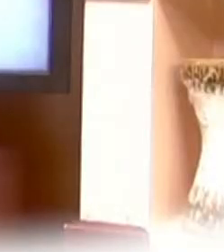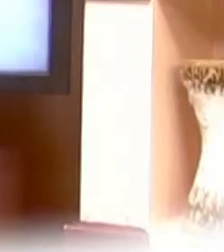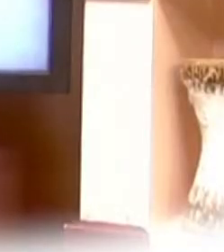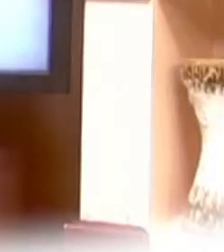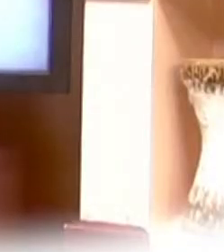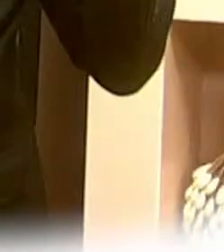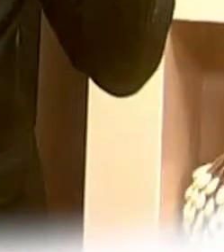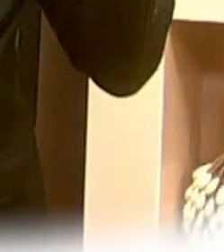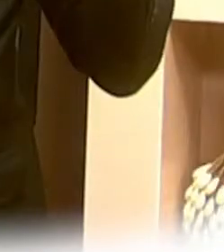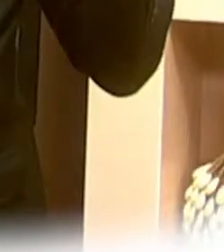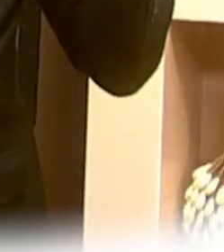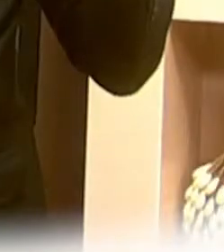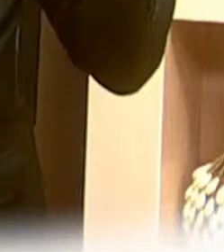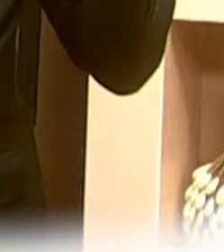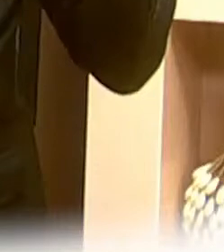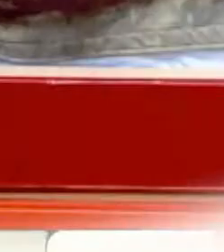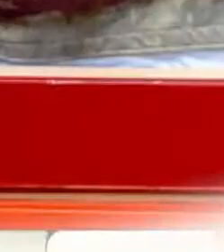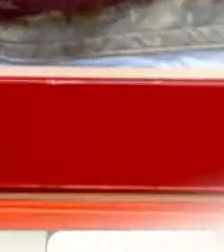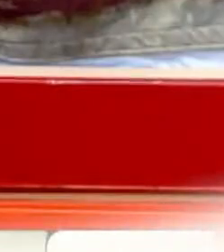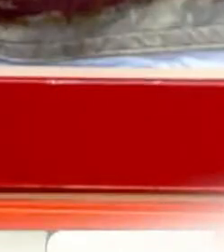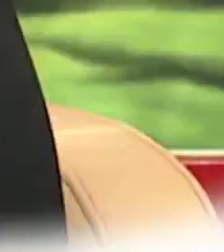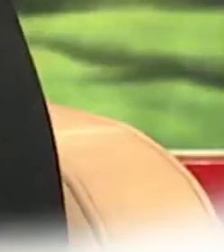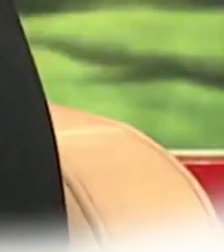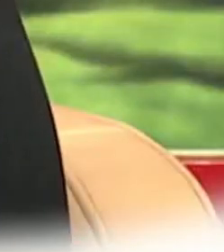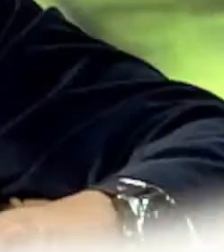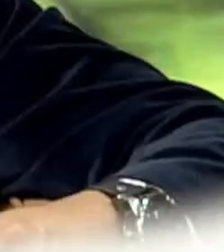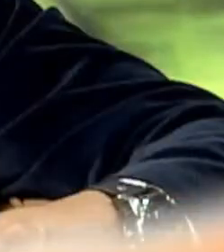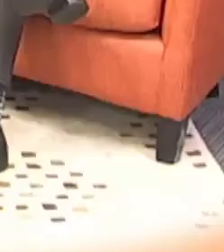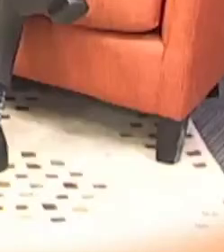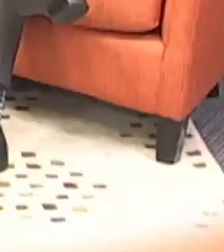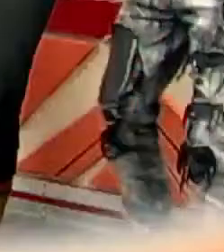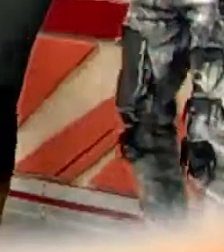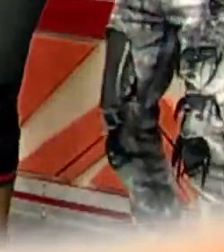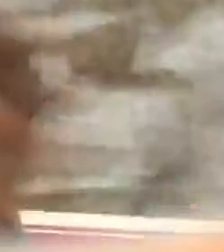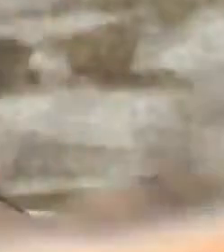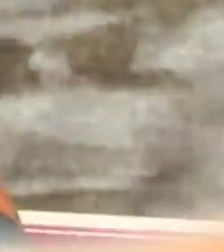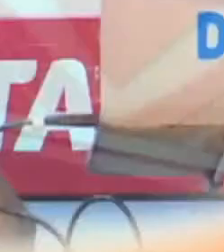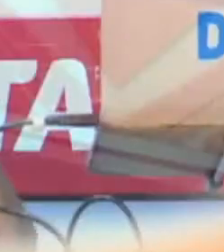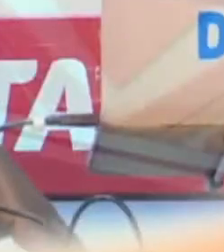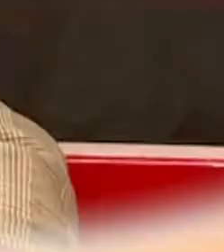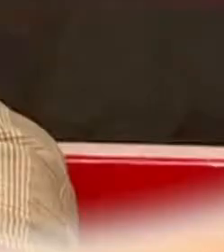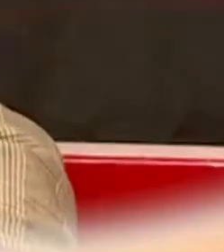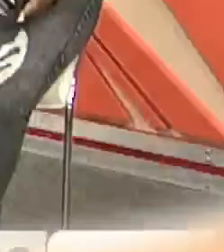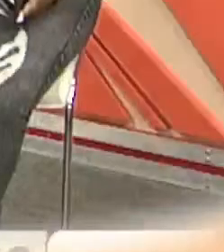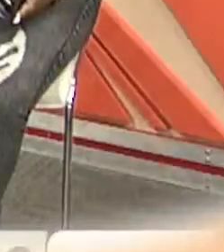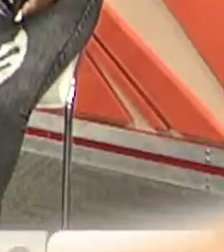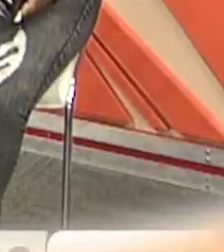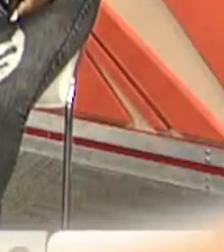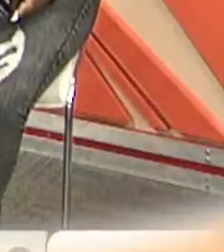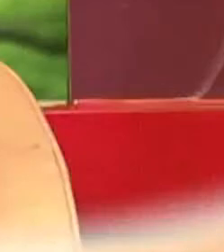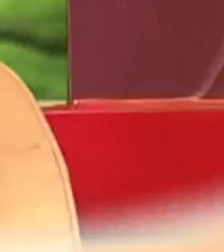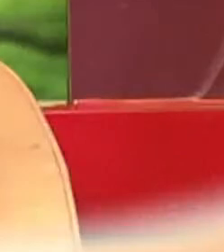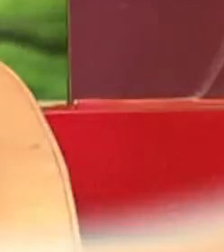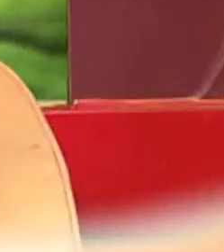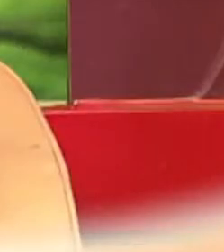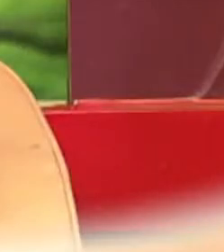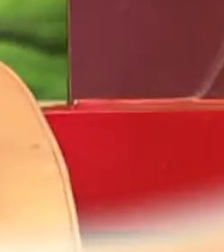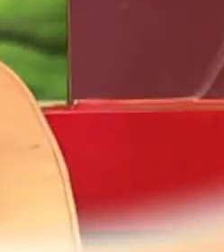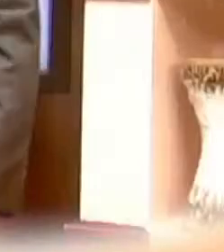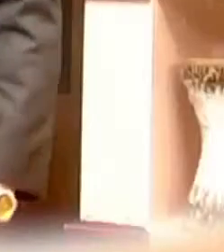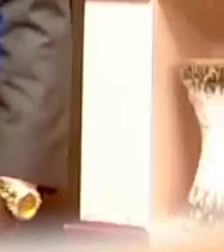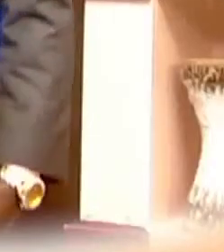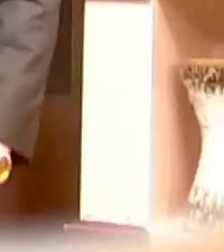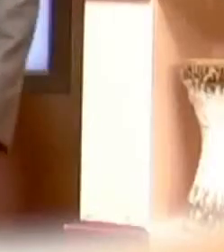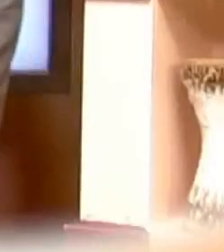tucemanie rikiratha o mwambiririo nginyagia wa gatano kuma riũa rikiratha o nginya ria hiũhia